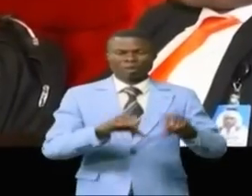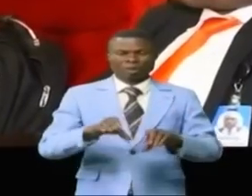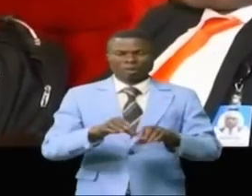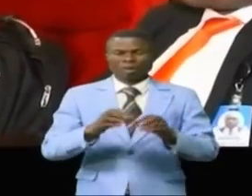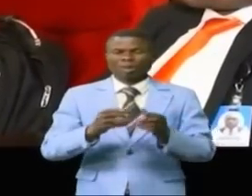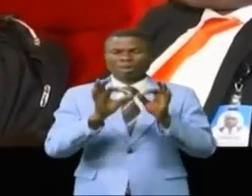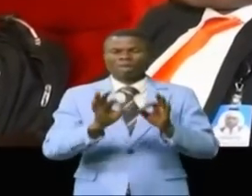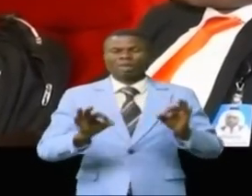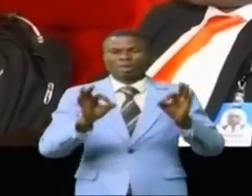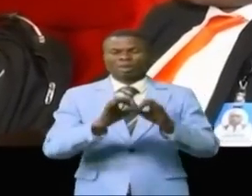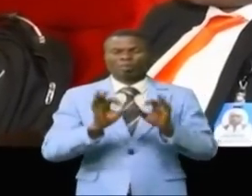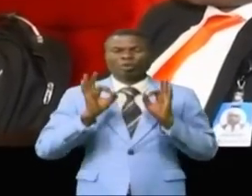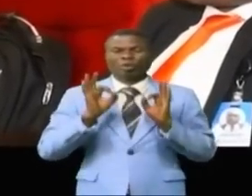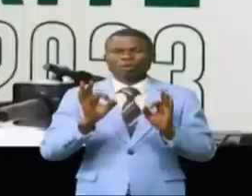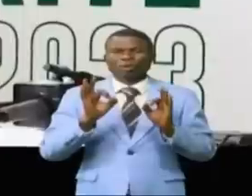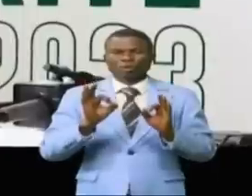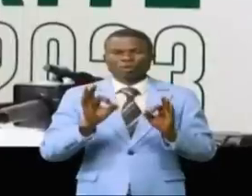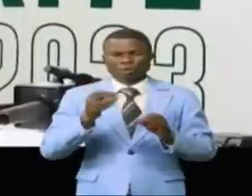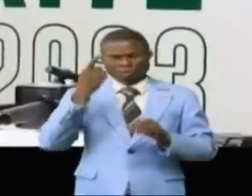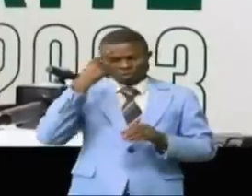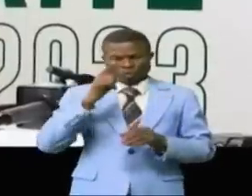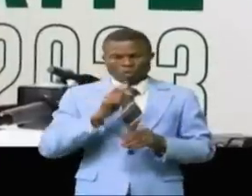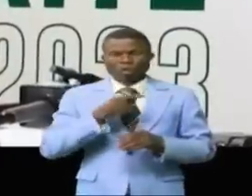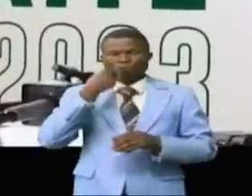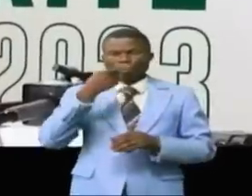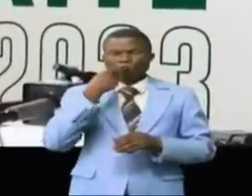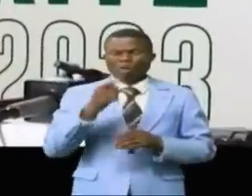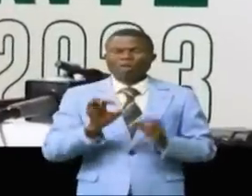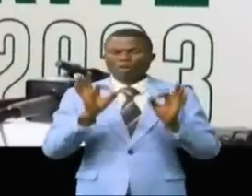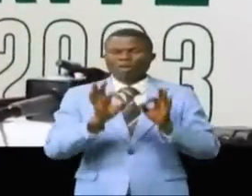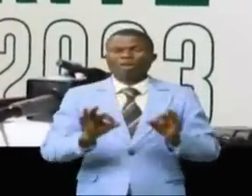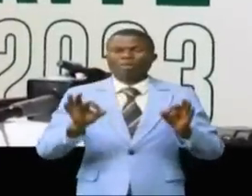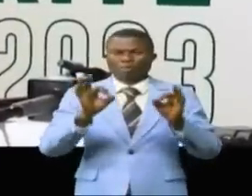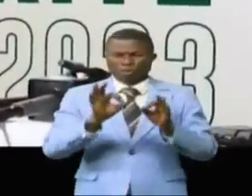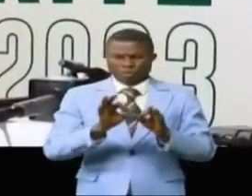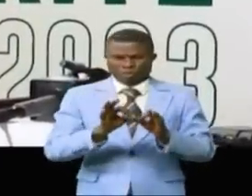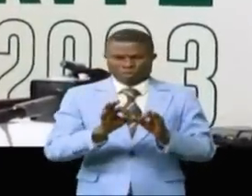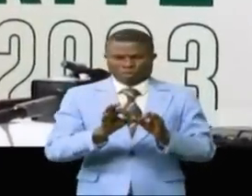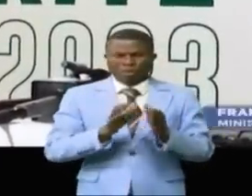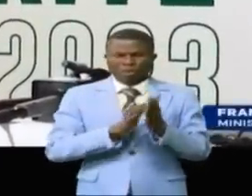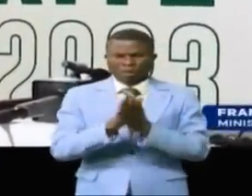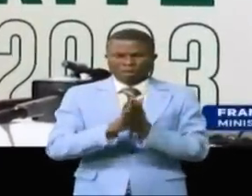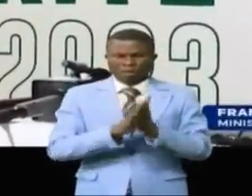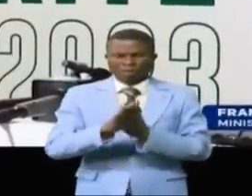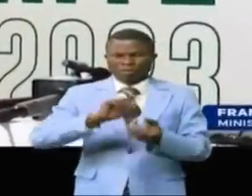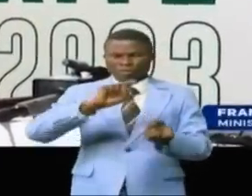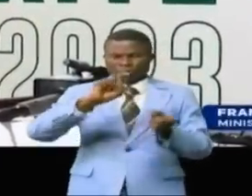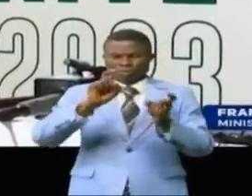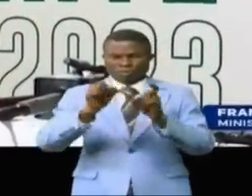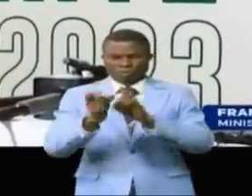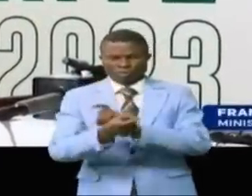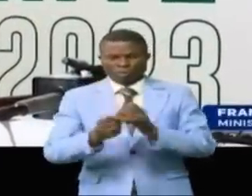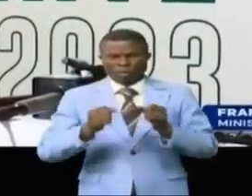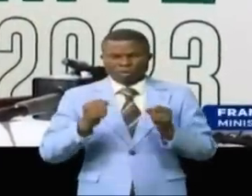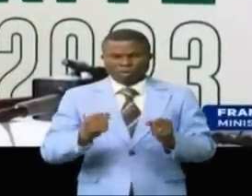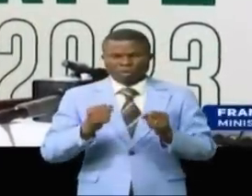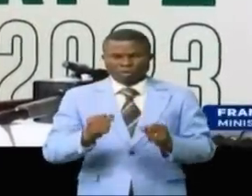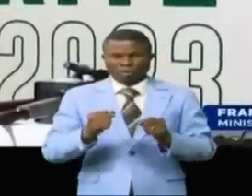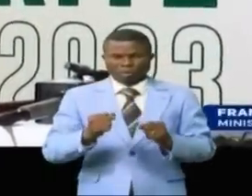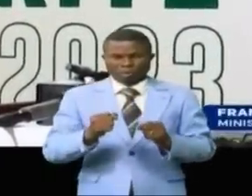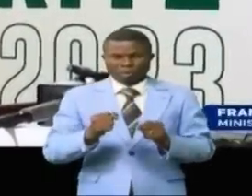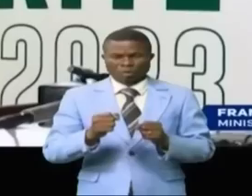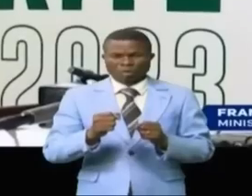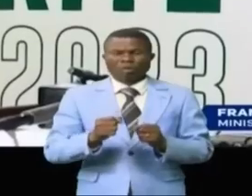innovantes à mener ou des interventions pertinentes liées à la transformation durable des